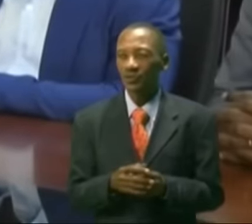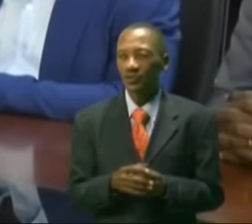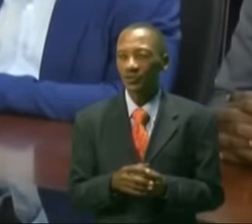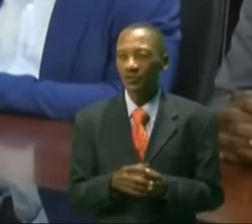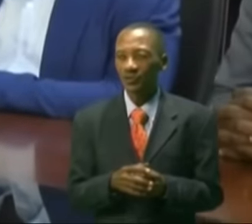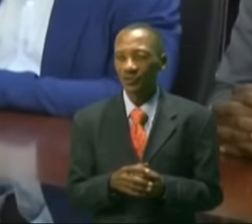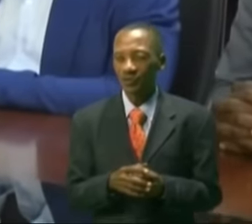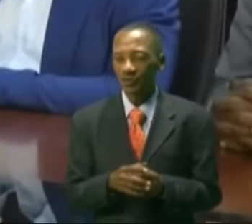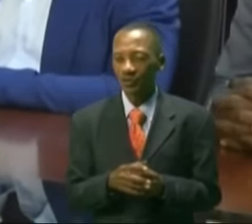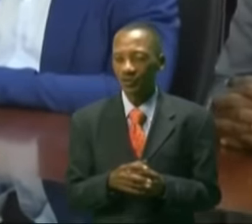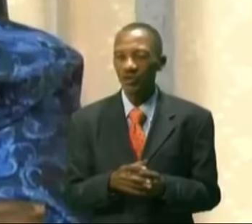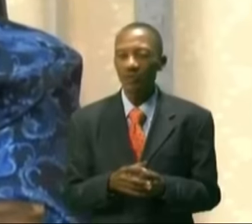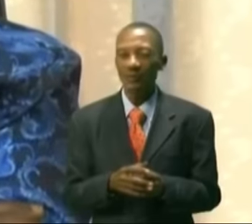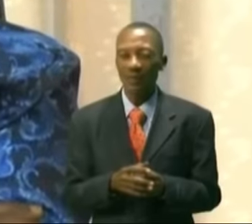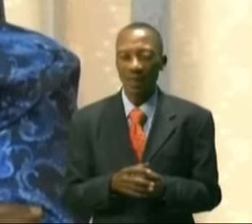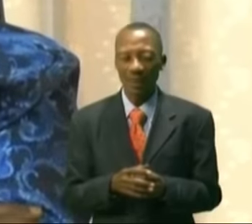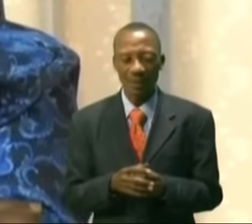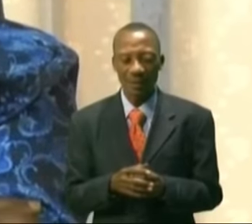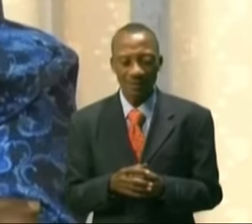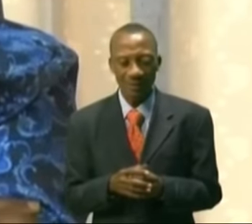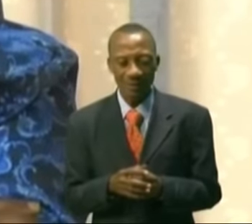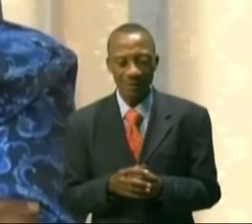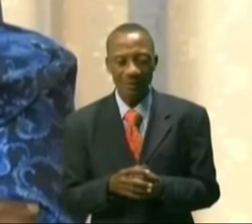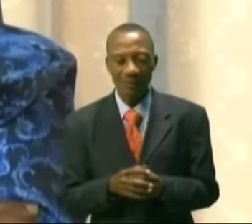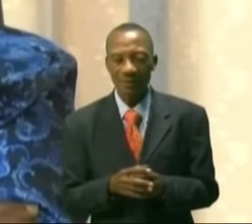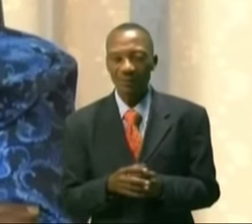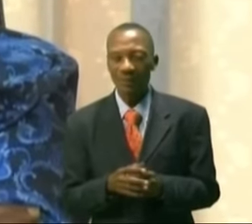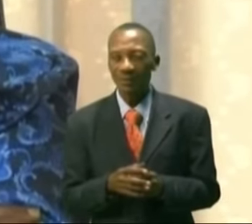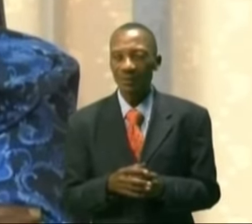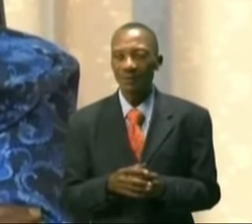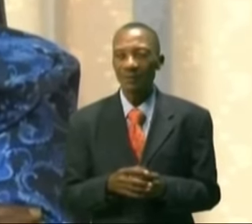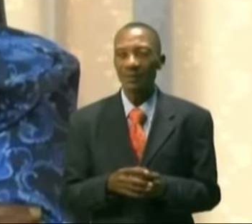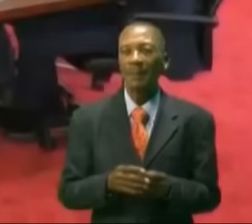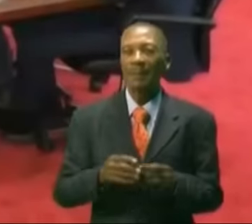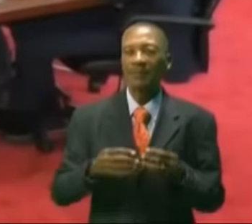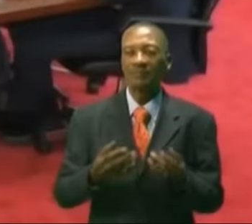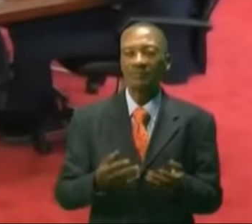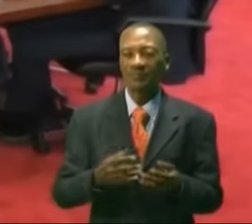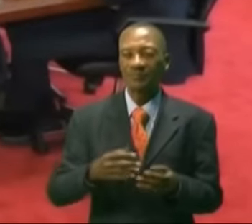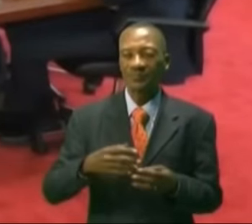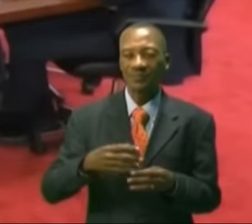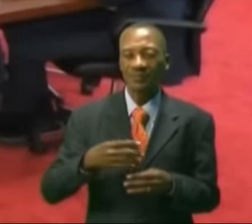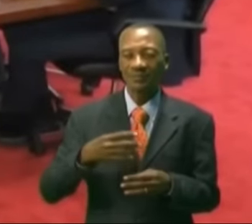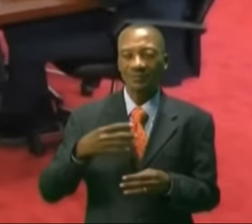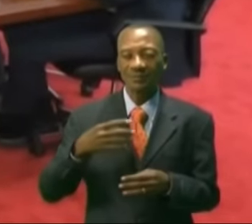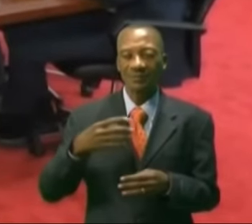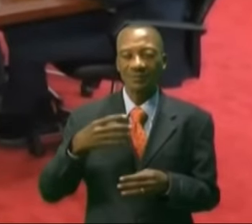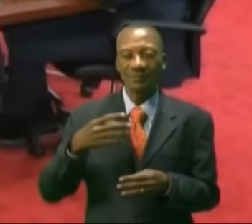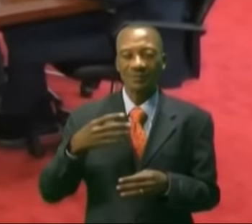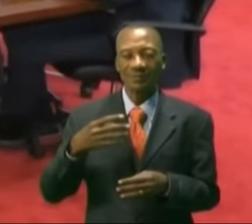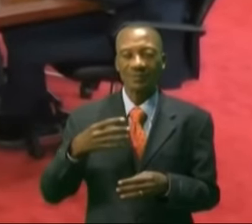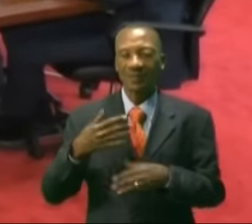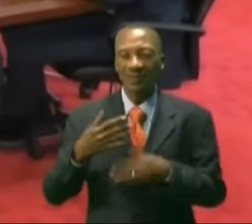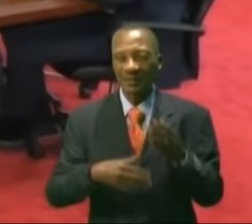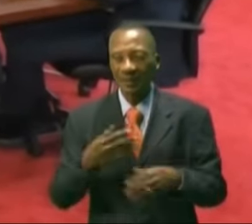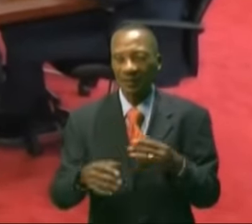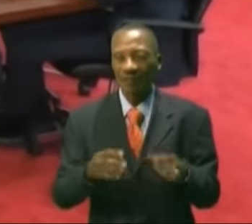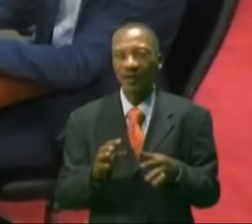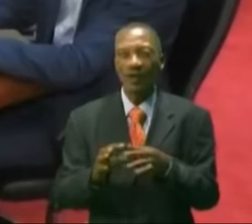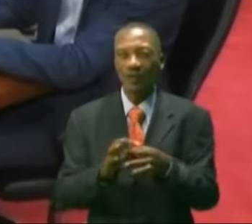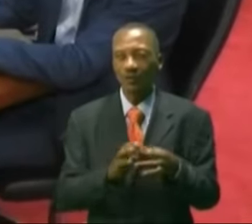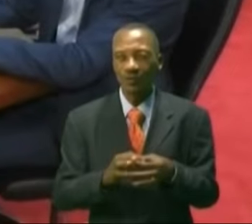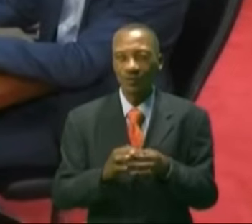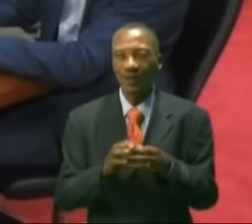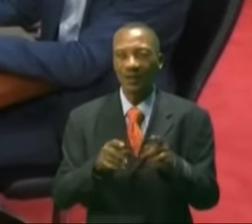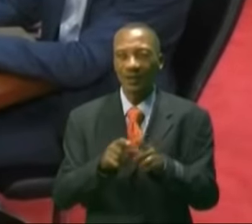de créer un nouveau réseau des jeunes parlementaires de la 4e législature. Le travail, l'unité et l'émergence